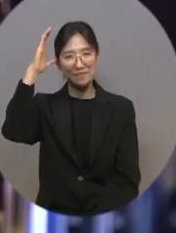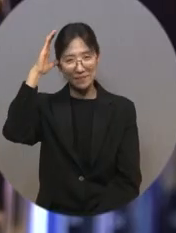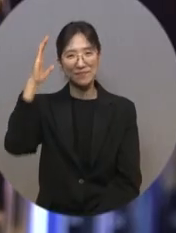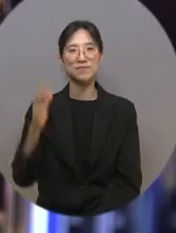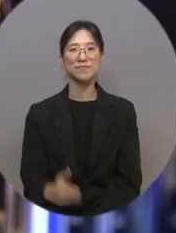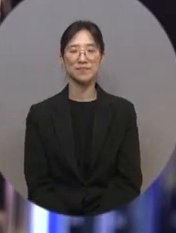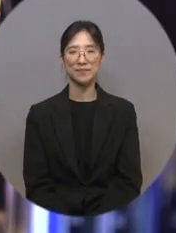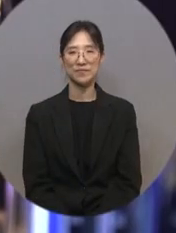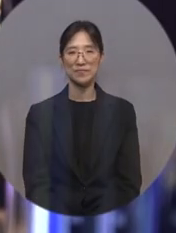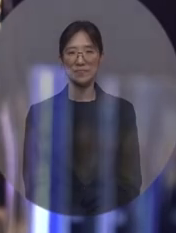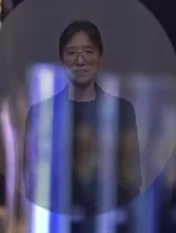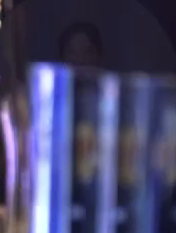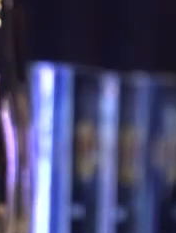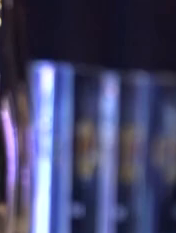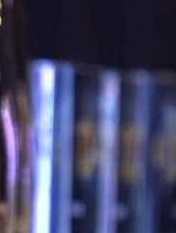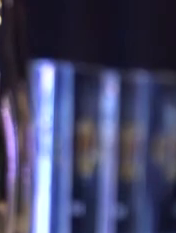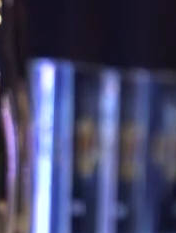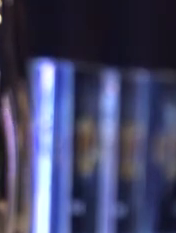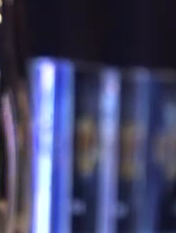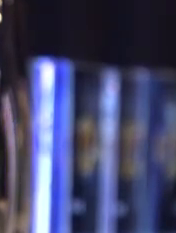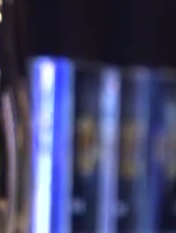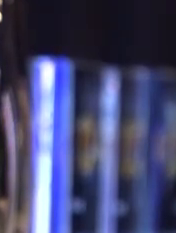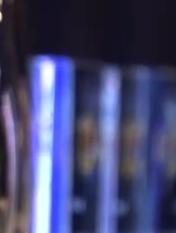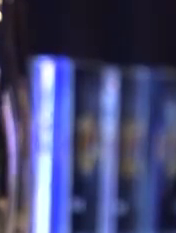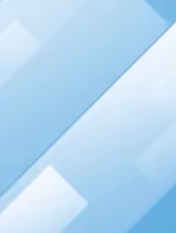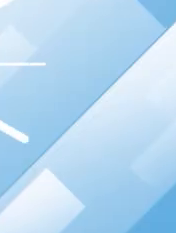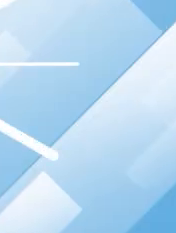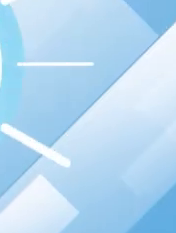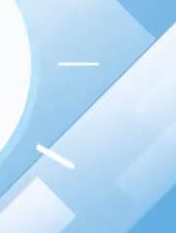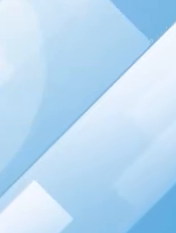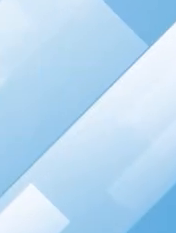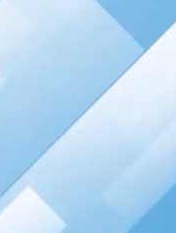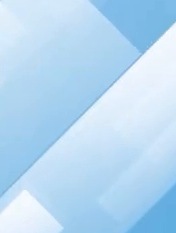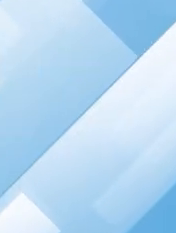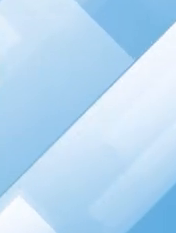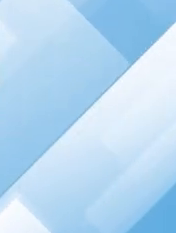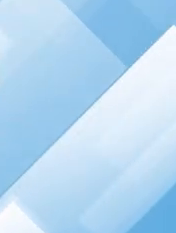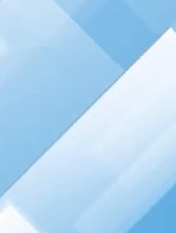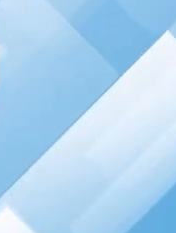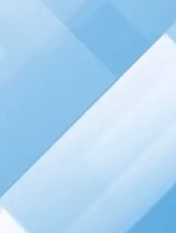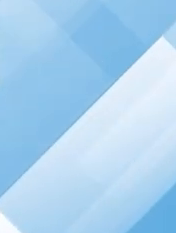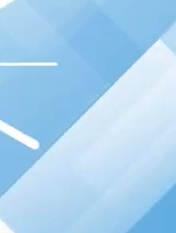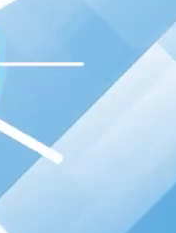복지TV 뉴스 정유정입니다.